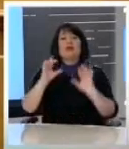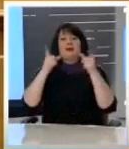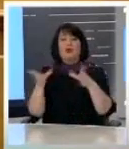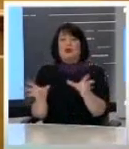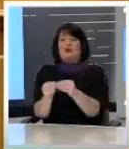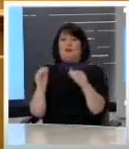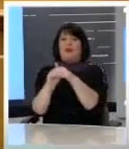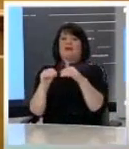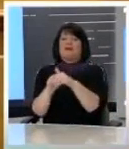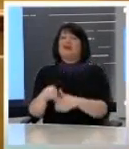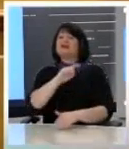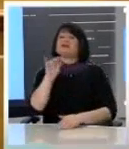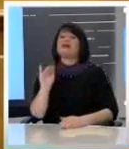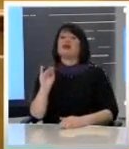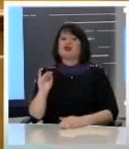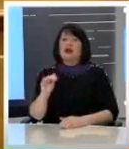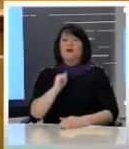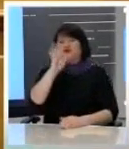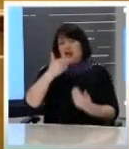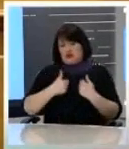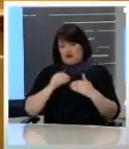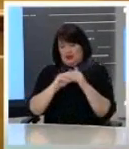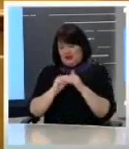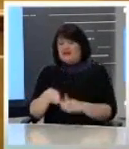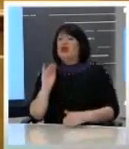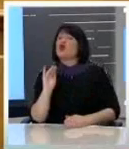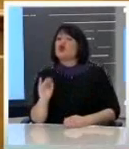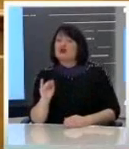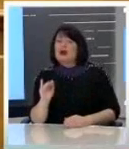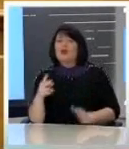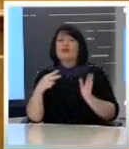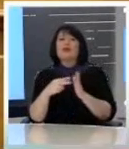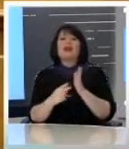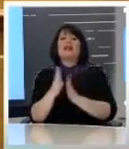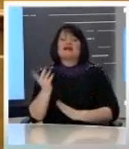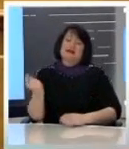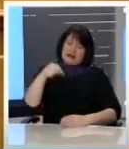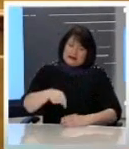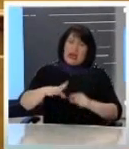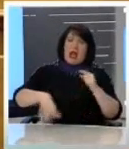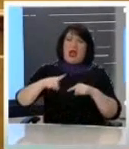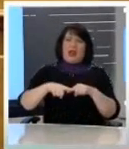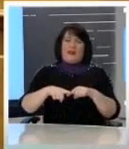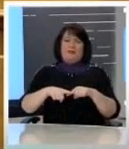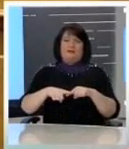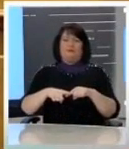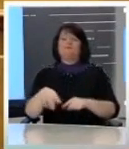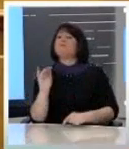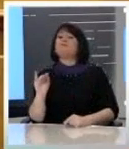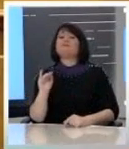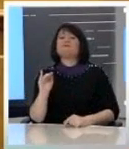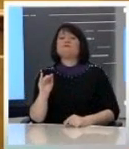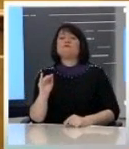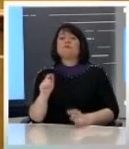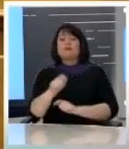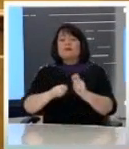Δημοκρατία. Σας ρωτάω λοιπόν, εγώ είμαι ξένος επενδυτής και έρχομαι το 2014 στην Ελλάδα. Και σας ρωτάω, πού μπορώ να